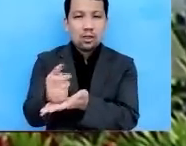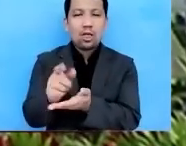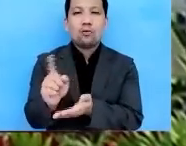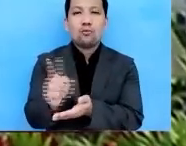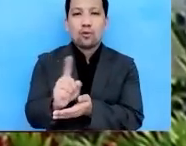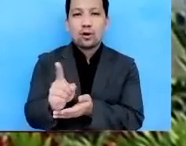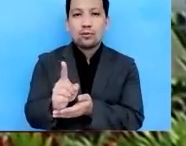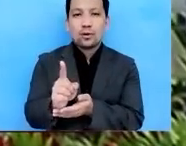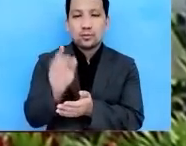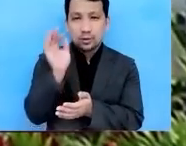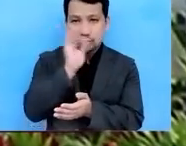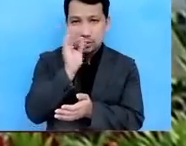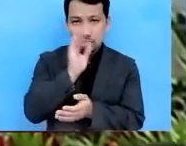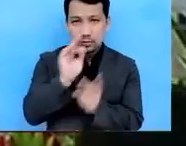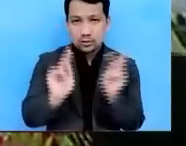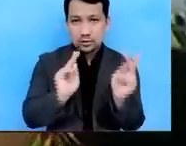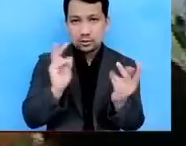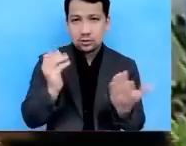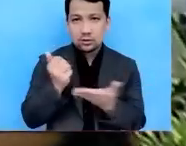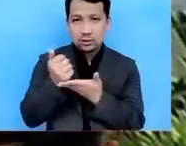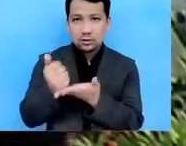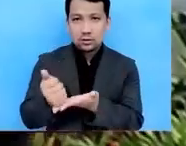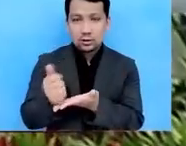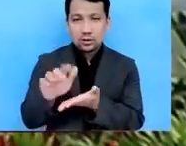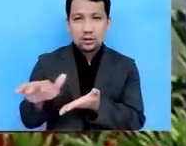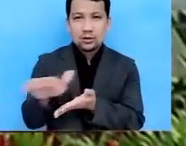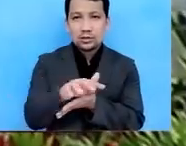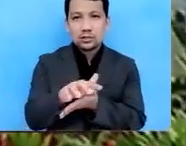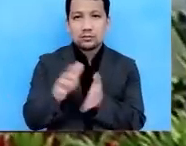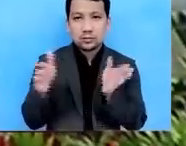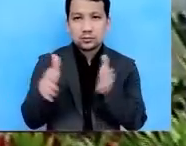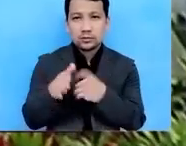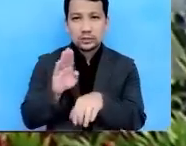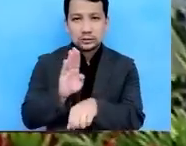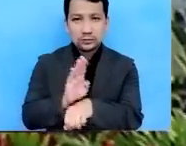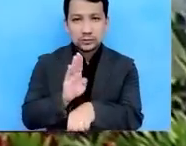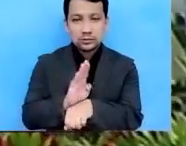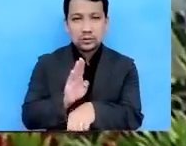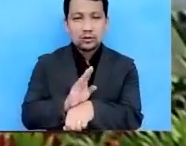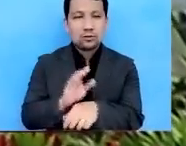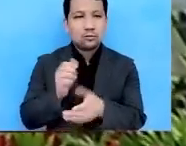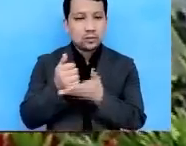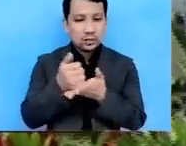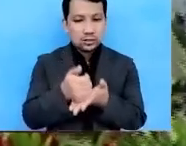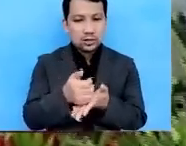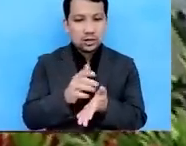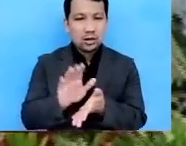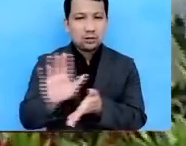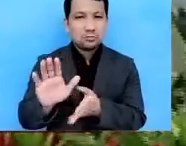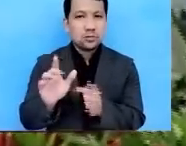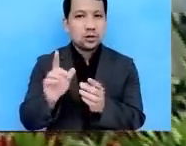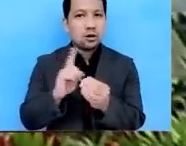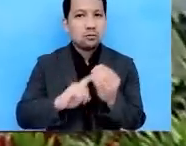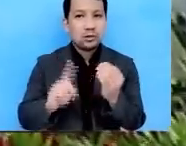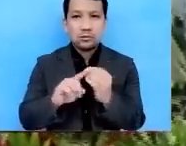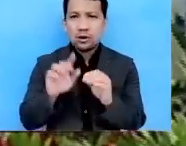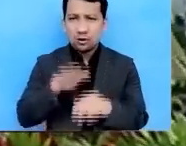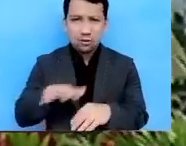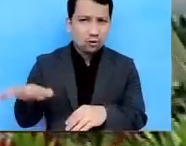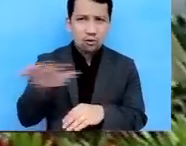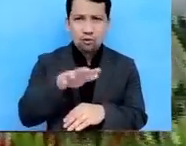mga kababayan, upang tulungan ang ating mga maliliit na negosyante, upang tulungan ang lahat